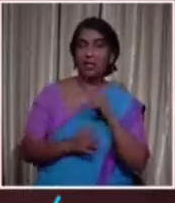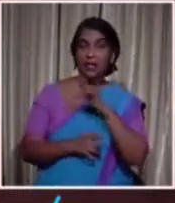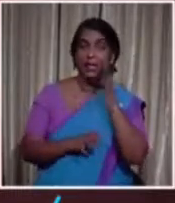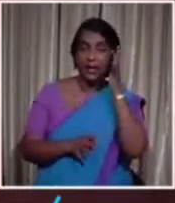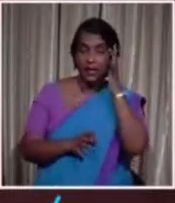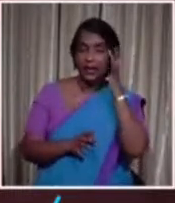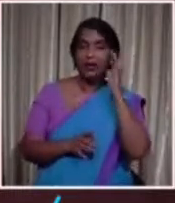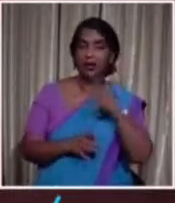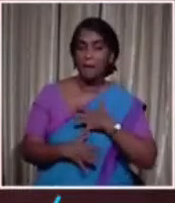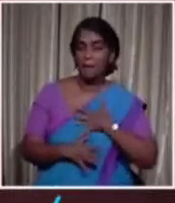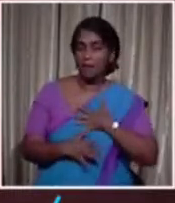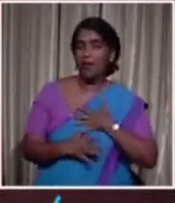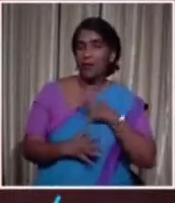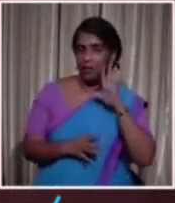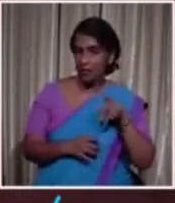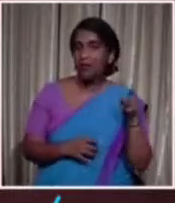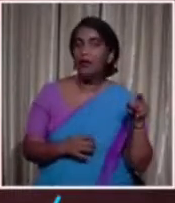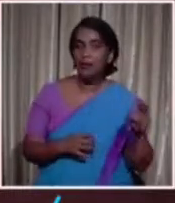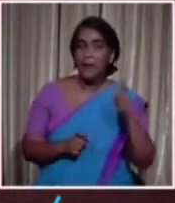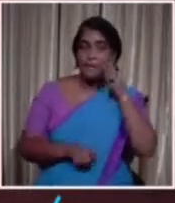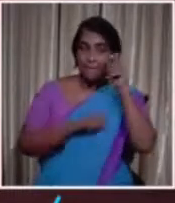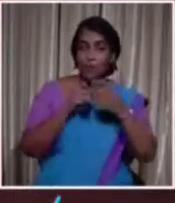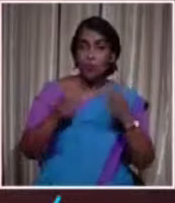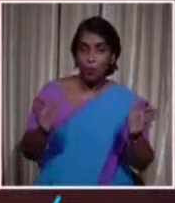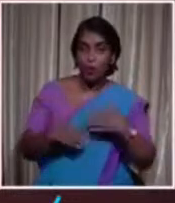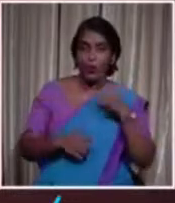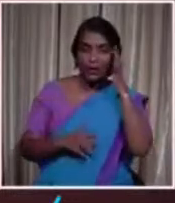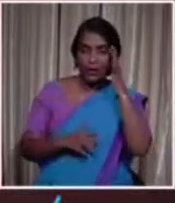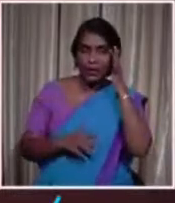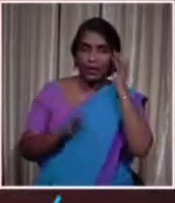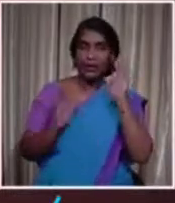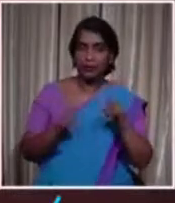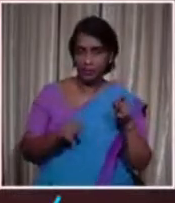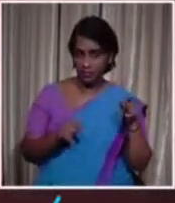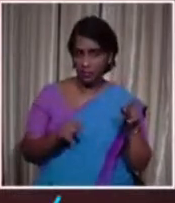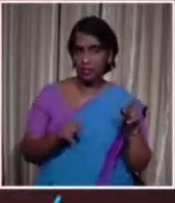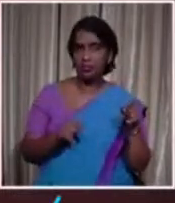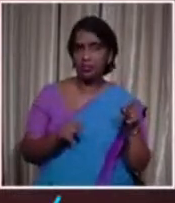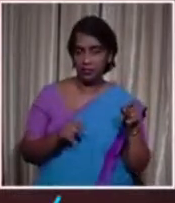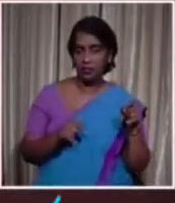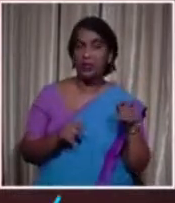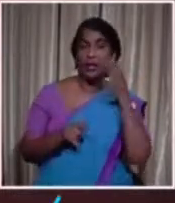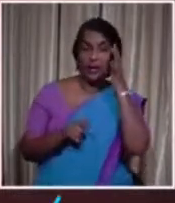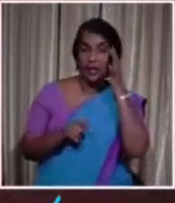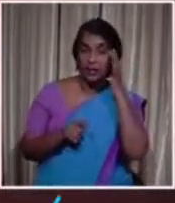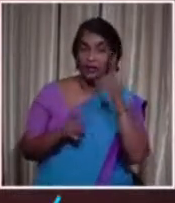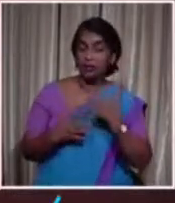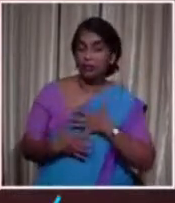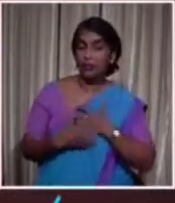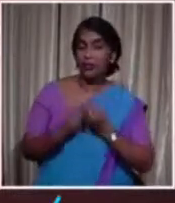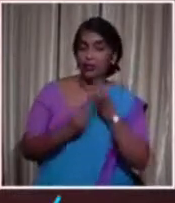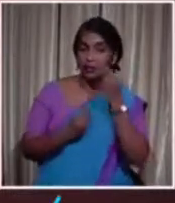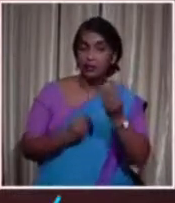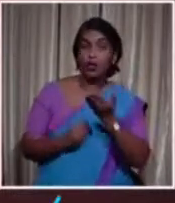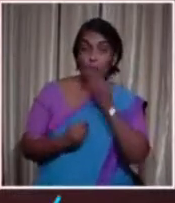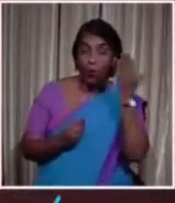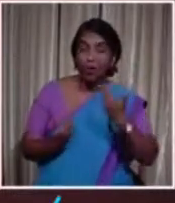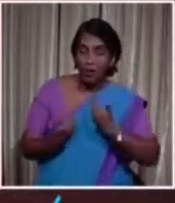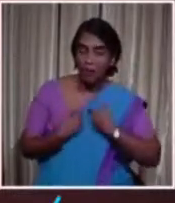හීනවලට පණක් තියෙනවා කියන්නේ මේ රටේ මිනිසුන්ට තවම හීනයක් තියෙනවා. ඒ හීනට පණ දෙන්න පුළුවන් අපිට